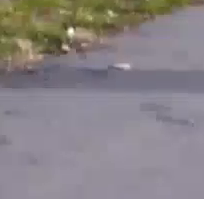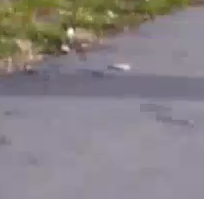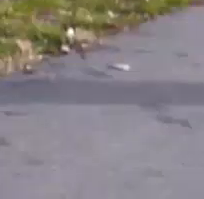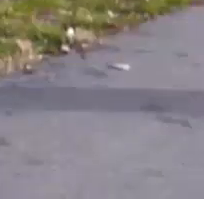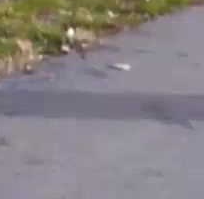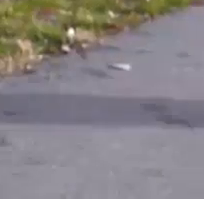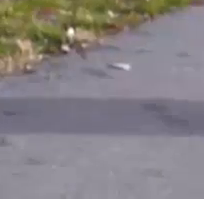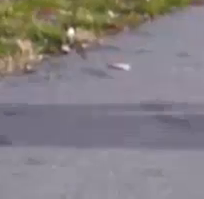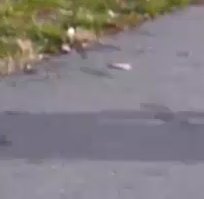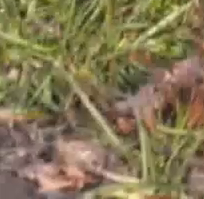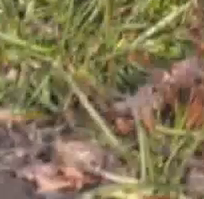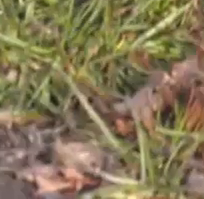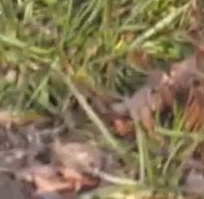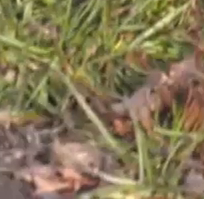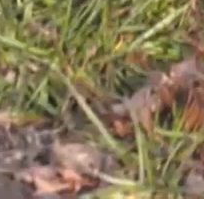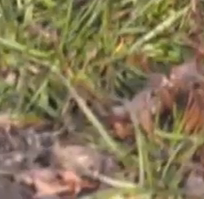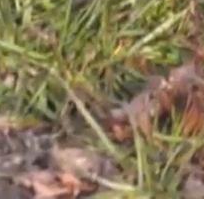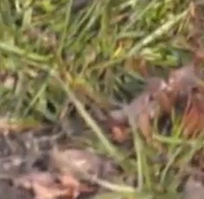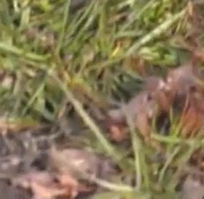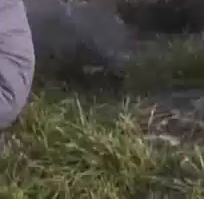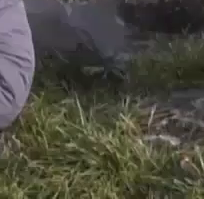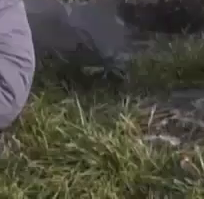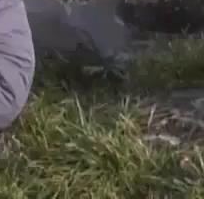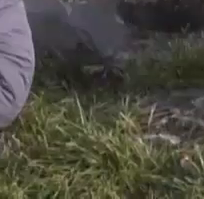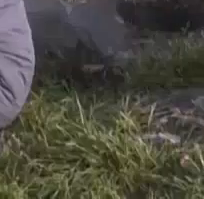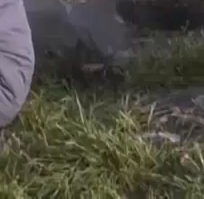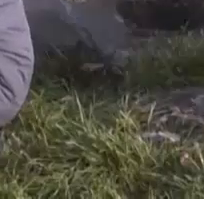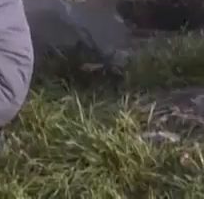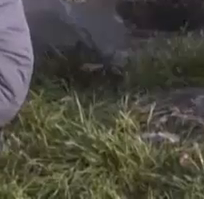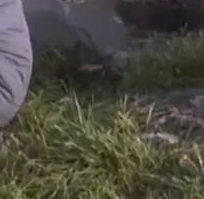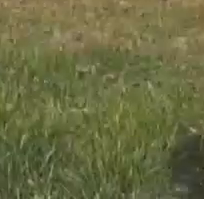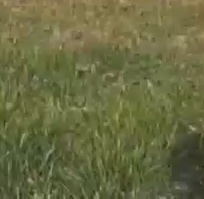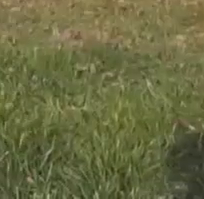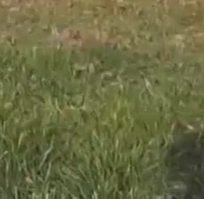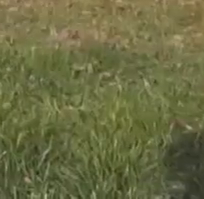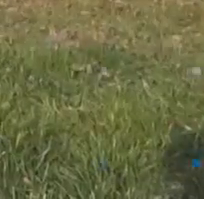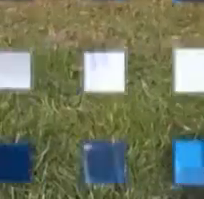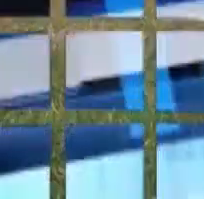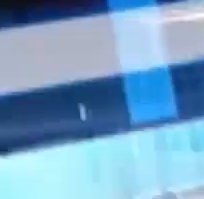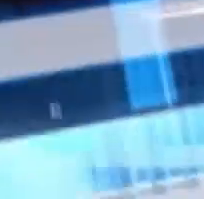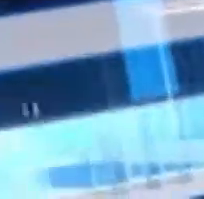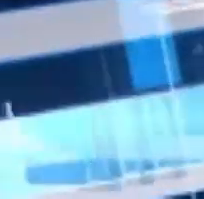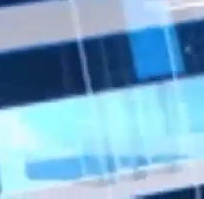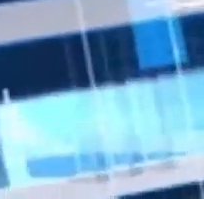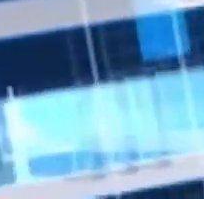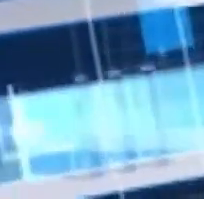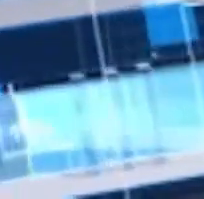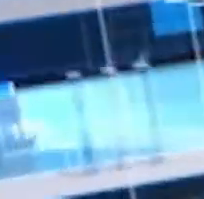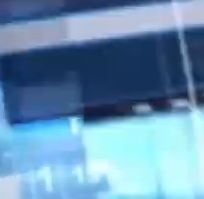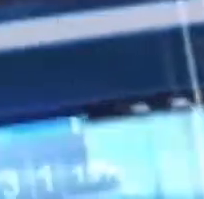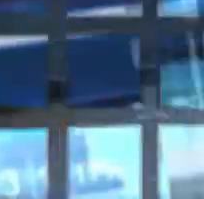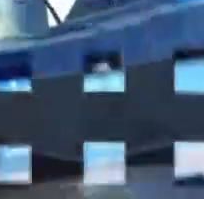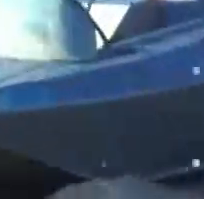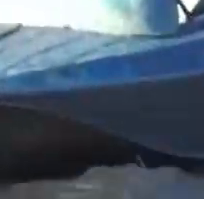Семейде күзгі ағаш отырғызу басталды. Бұл жолы қала аумағына 3500 түп жас көшеттер егілмек.